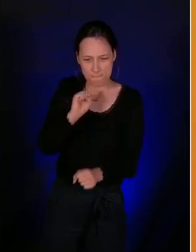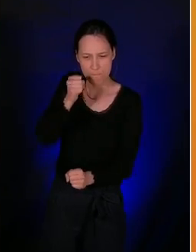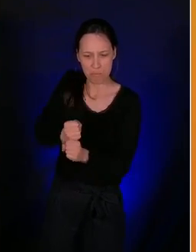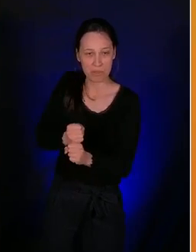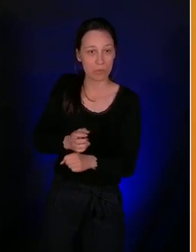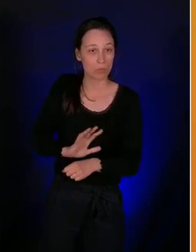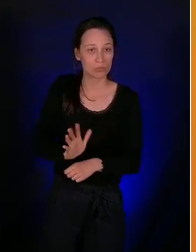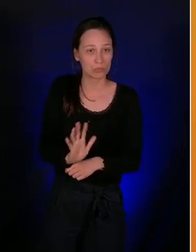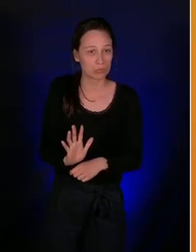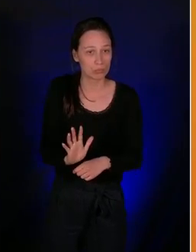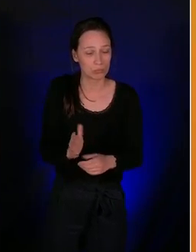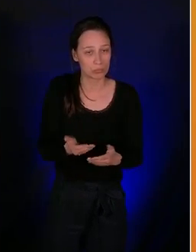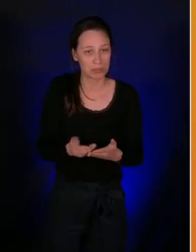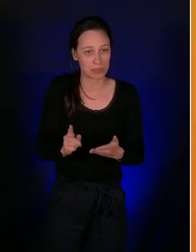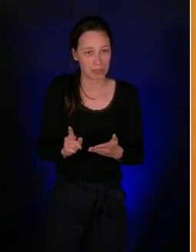humain et